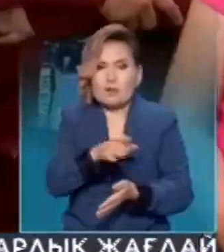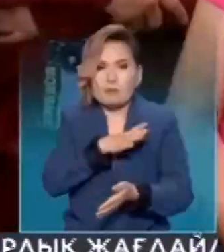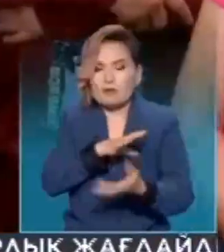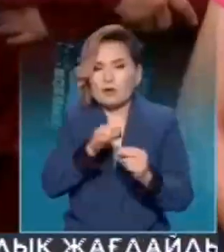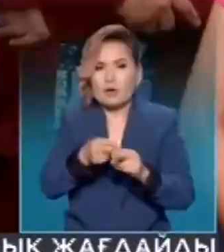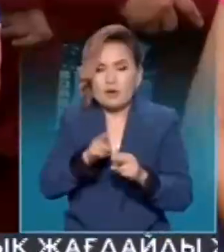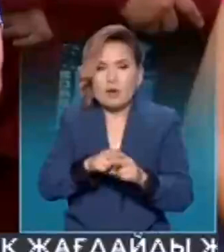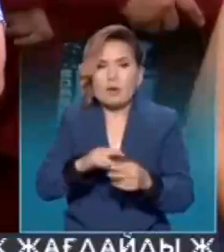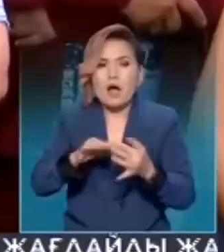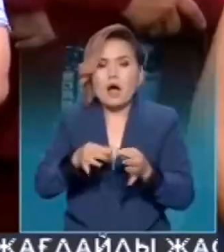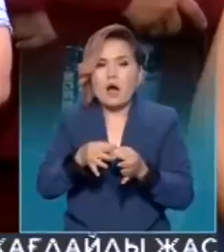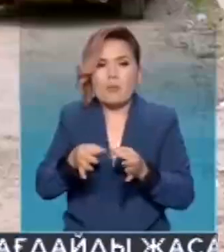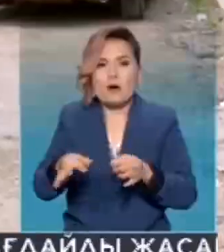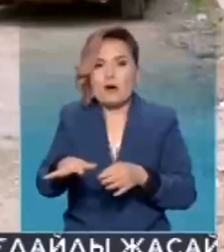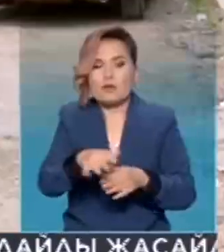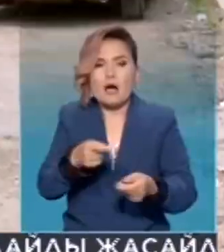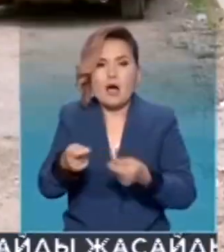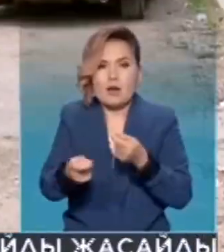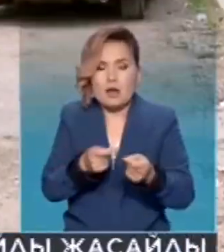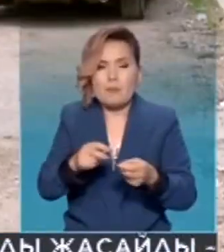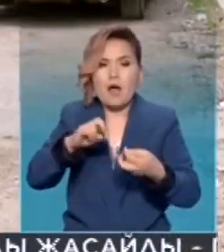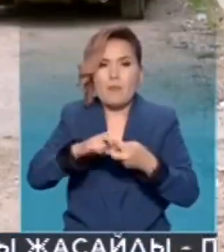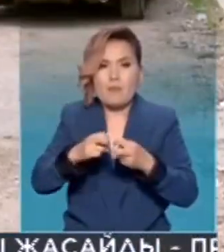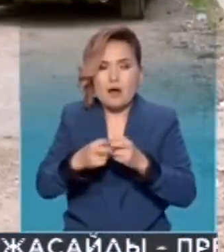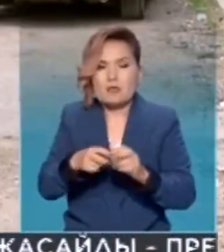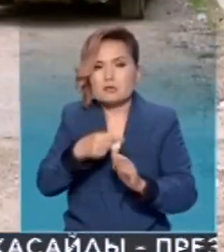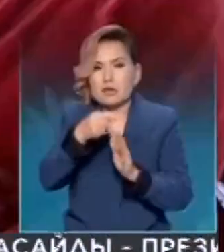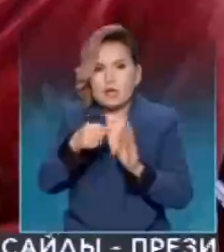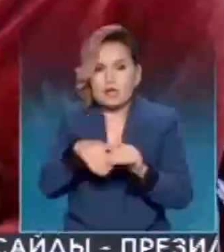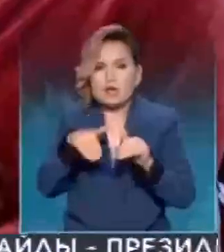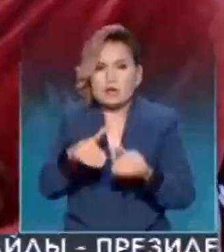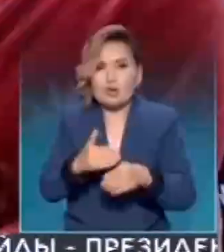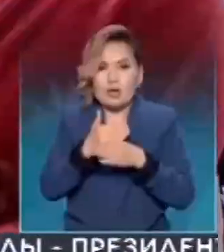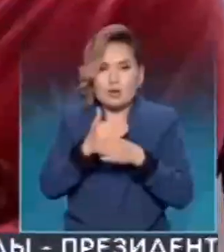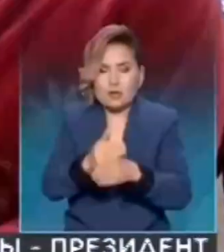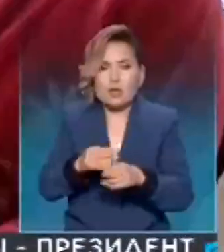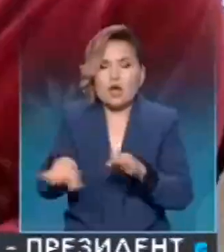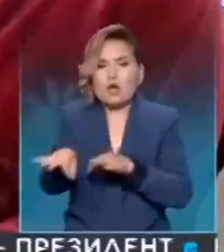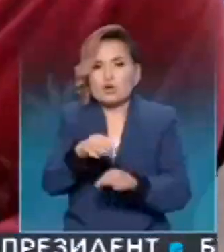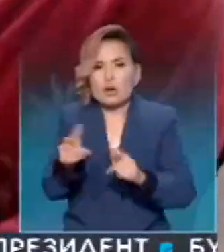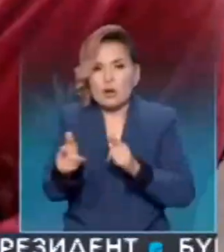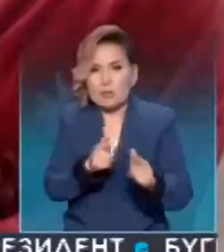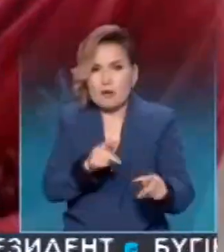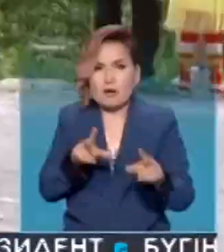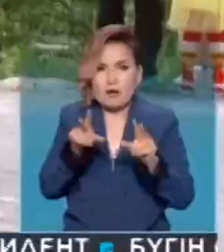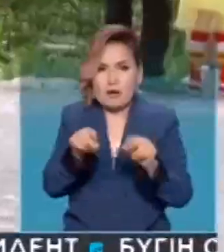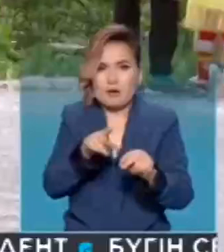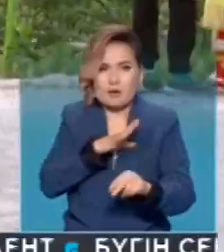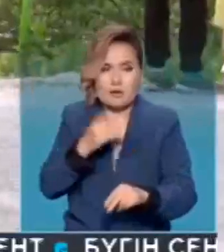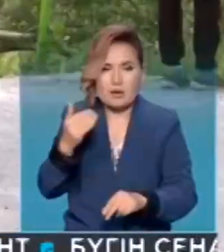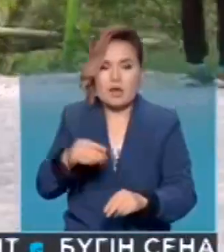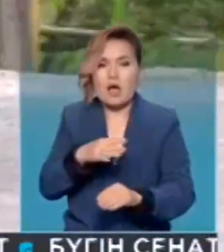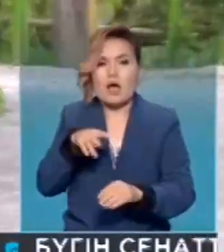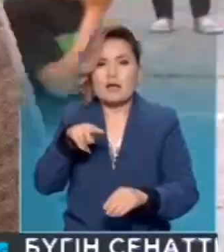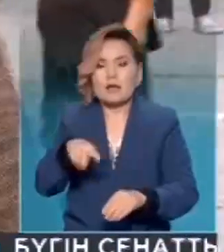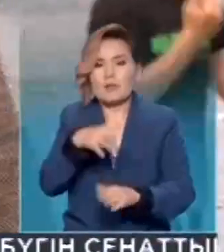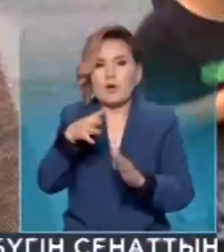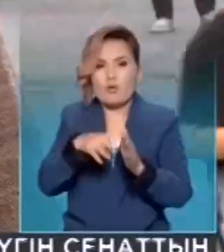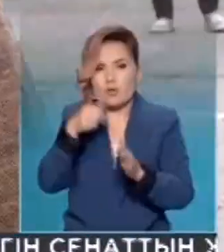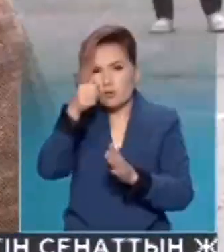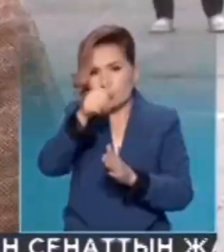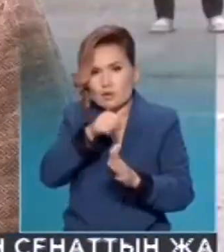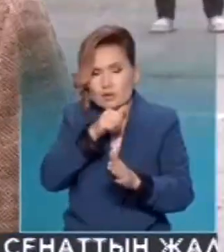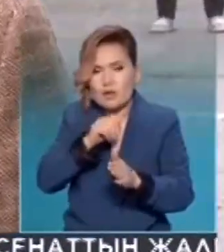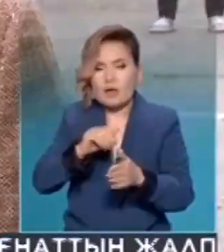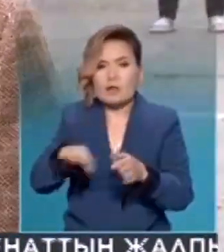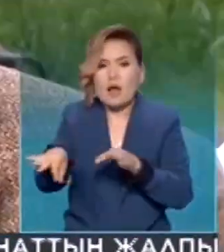қанағаттандырылмады. Бесағаш ауылдық округінің әкімі мәселені шешудің жолын таптық, тіпті жобасында әзірлеп қойдық дейді. 19 жылы проект жасаған